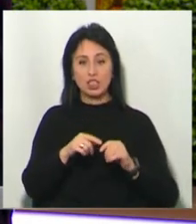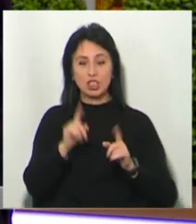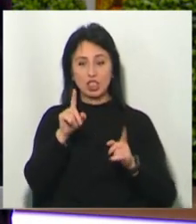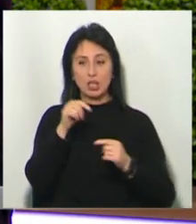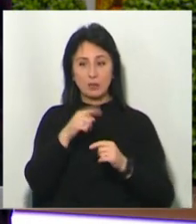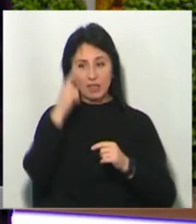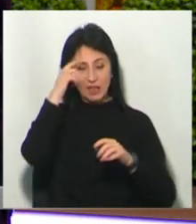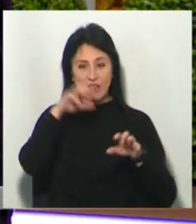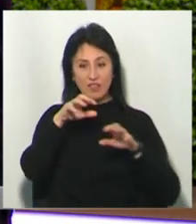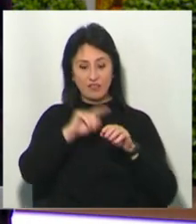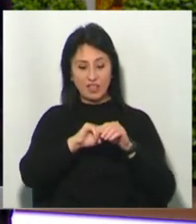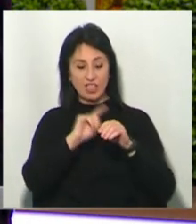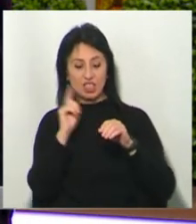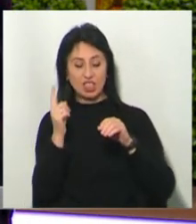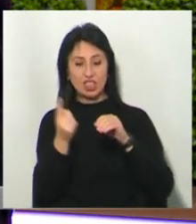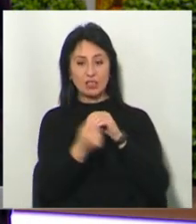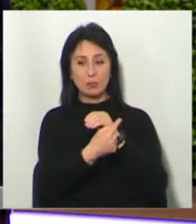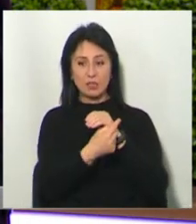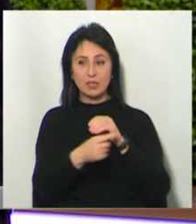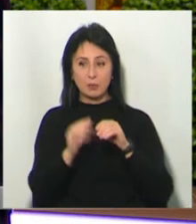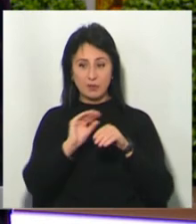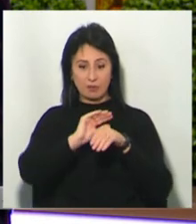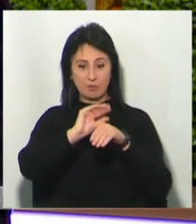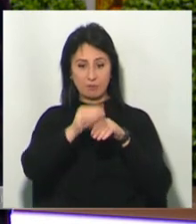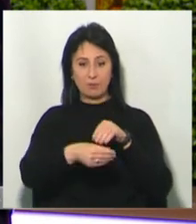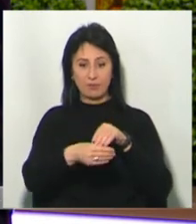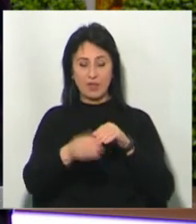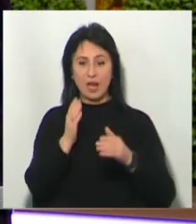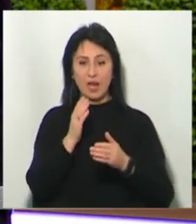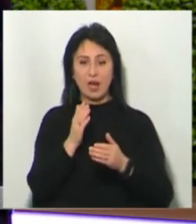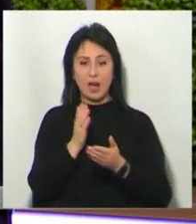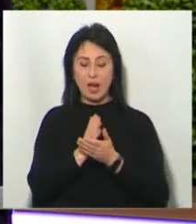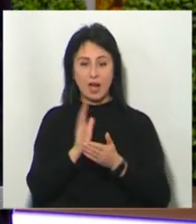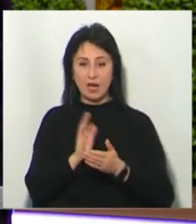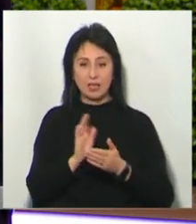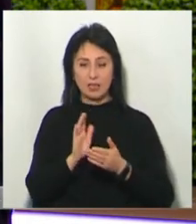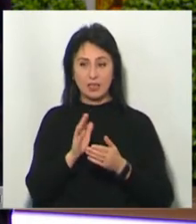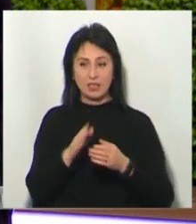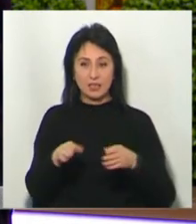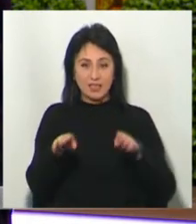შესაბამისად თავის ტვინის გარშემოწერილობაც, იმიტომ რომ ყიფლიბანდი ამ შემთხვევაში არ არის